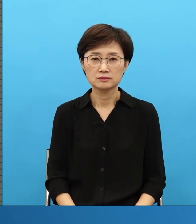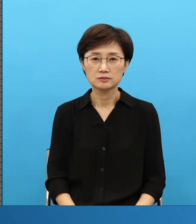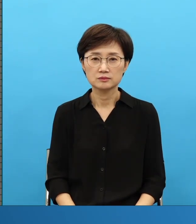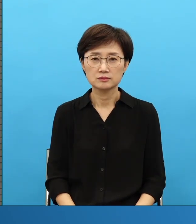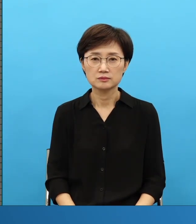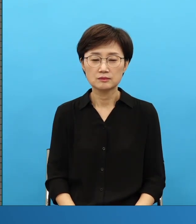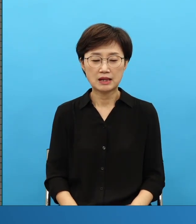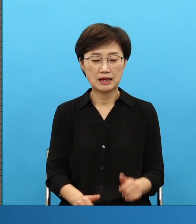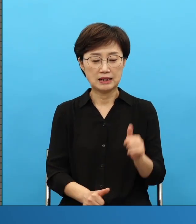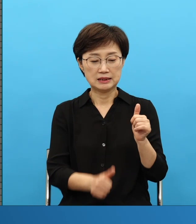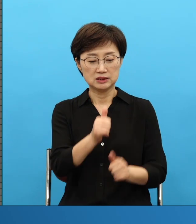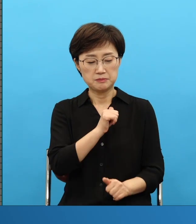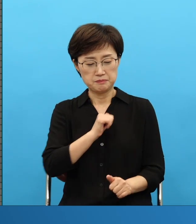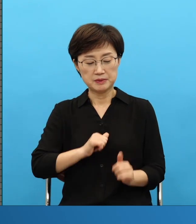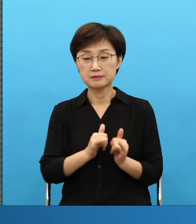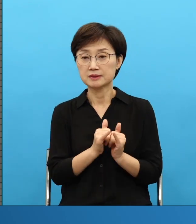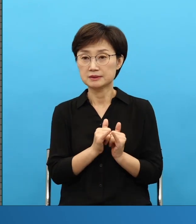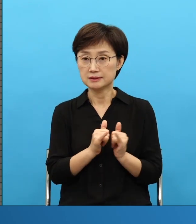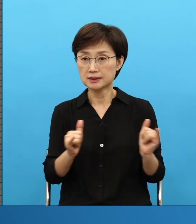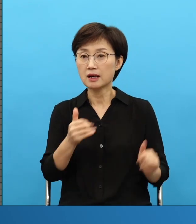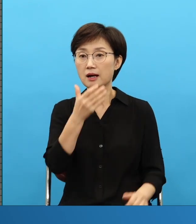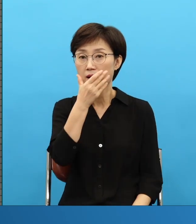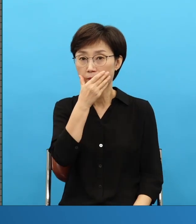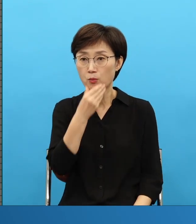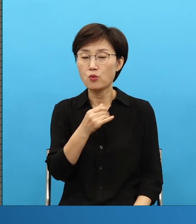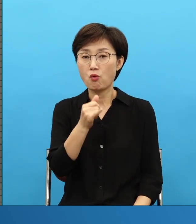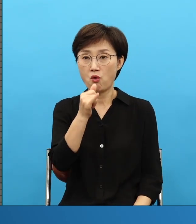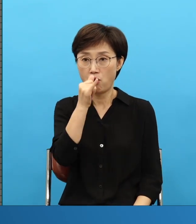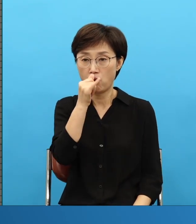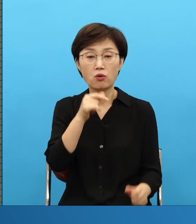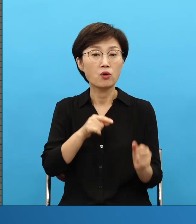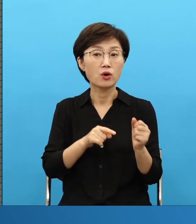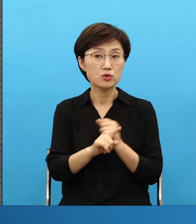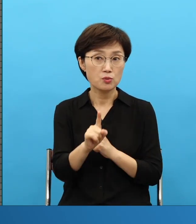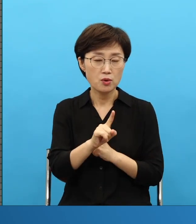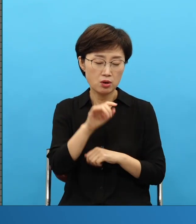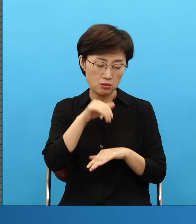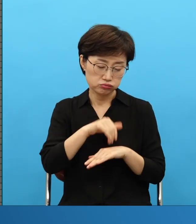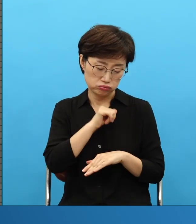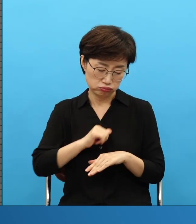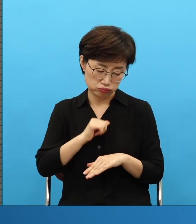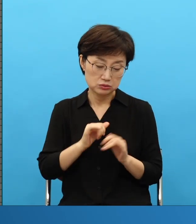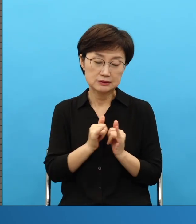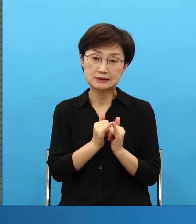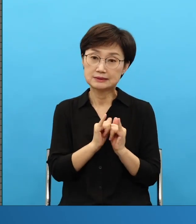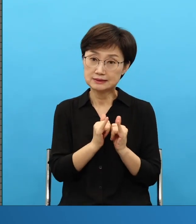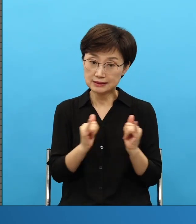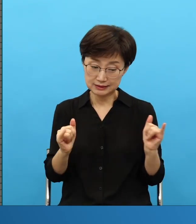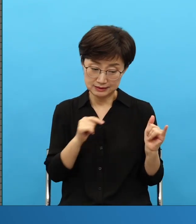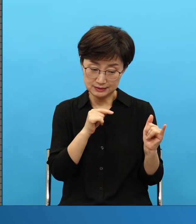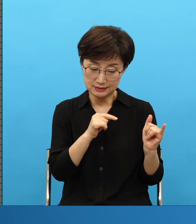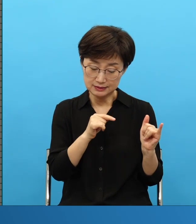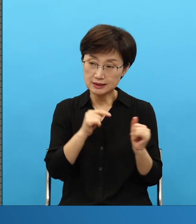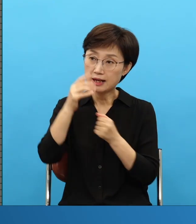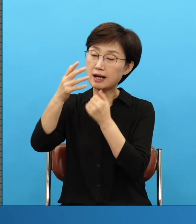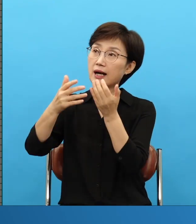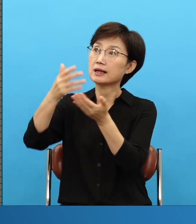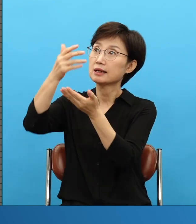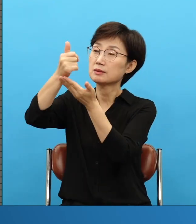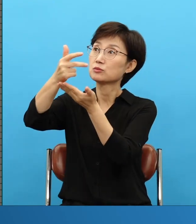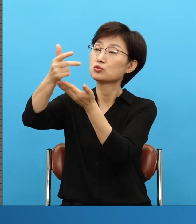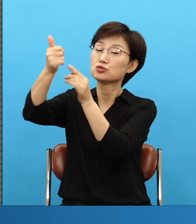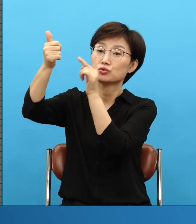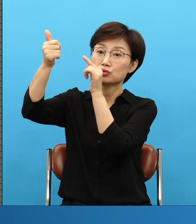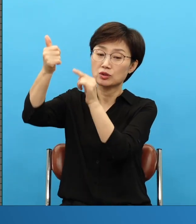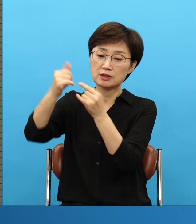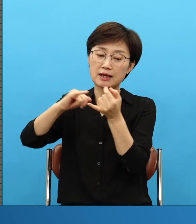시험을 참는 자는 복이 있나니 이는 시련을 견뎌낸 자가 주께서 자기를 사랑하는 자들에게 약속하신 생명의 면류관을 얻을